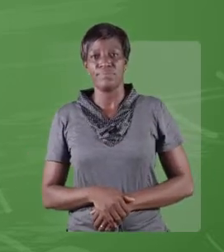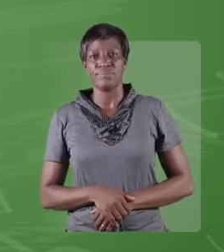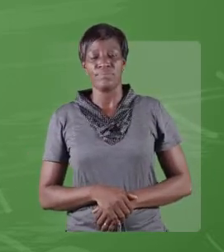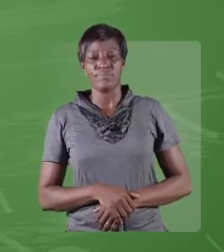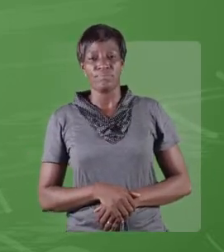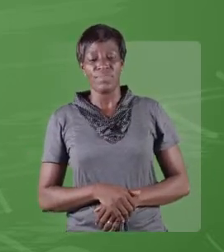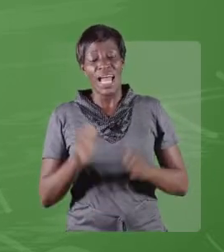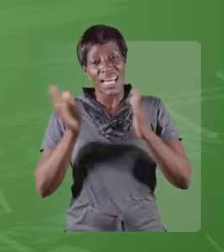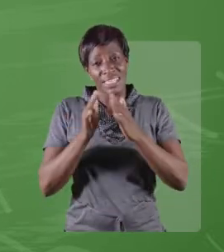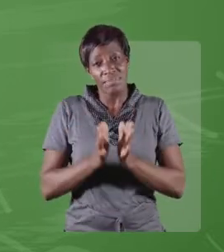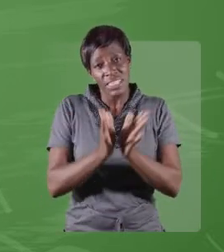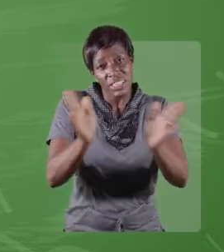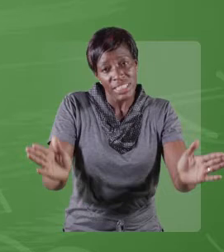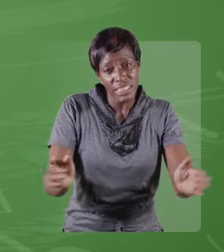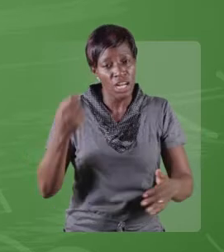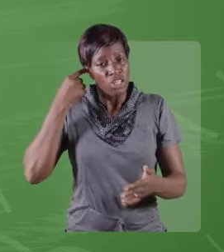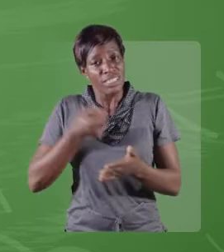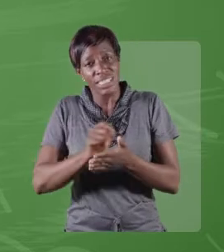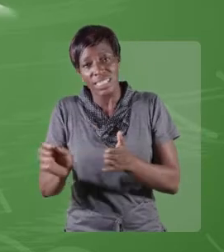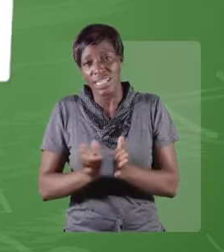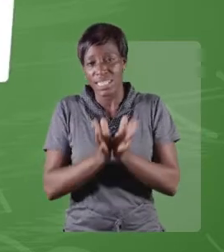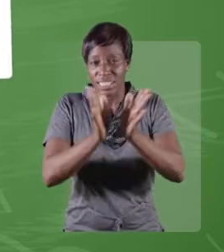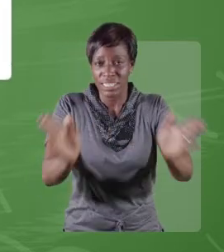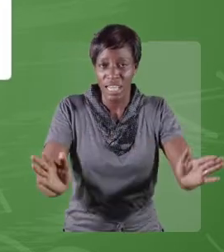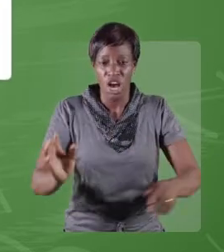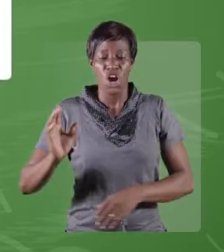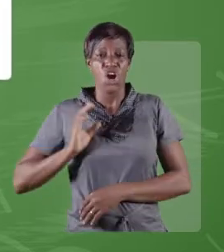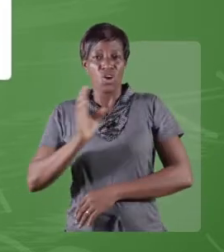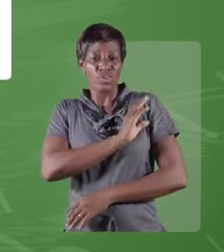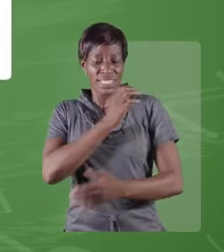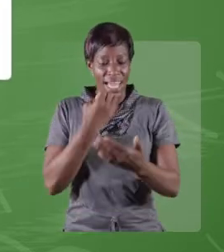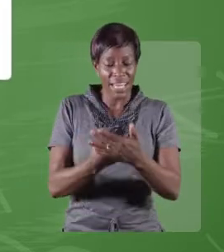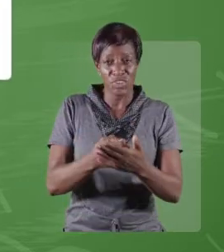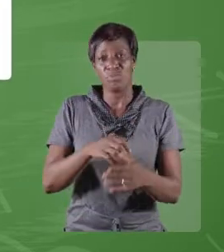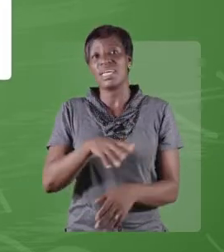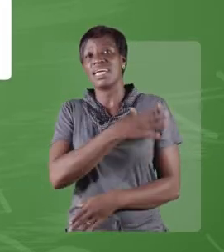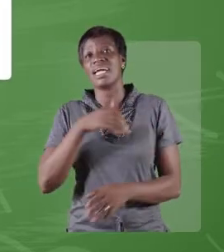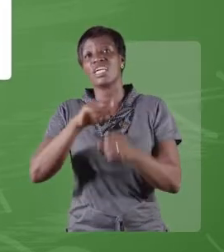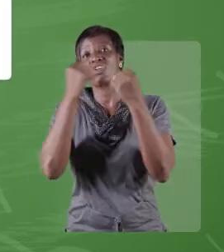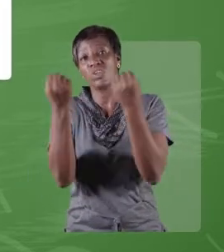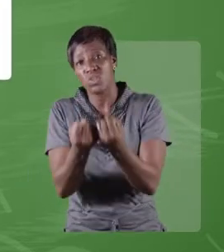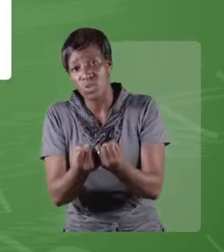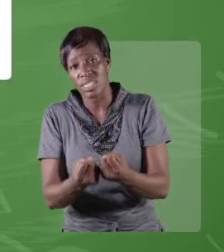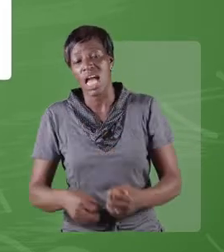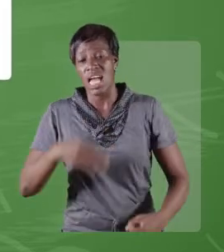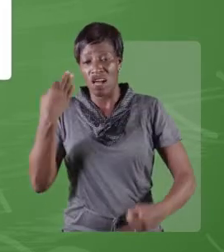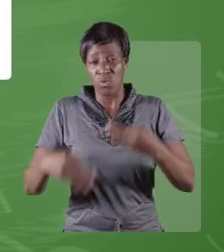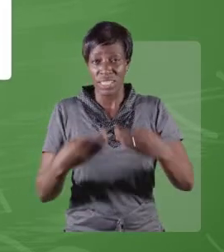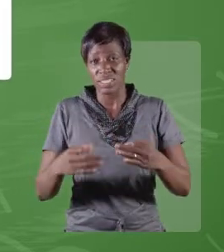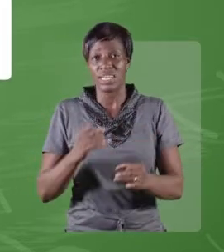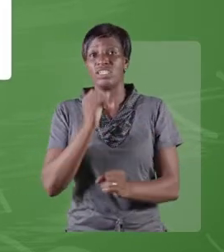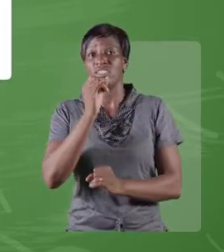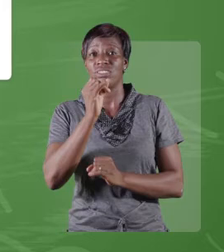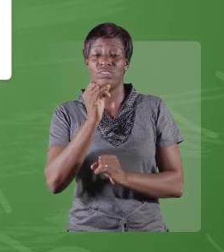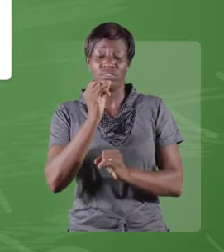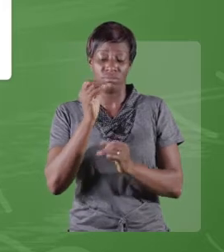l'Assemblée générale, le Secrétariat général, le Conseil économique et social, la Cour internationale de justice,